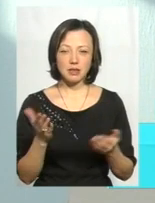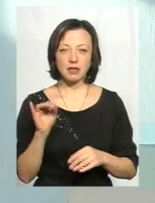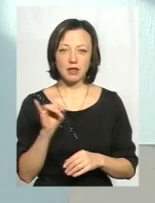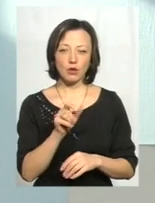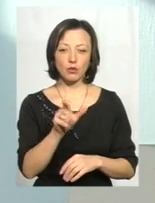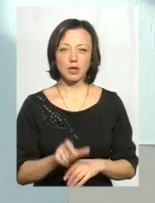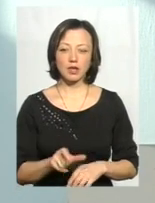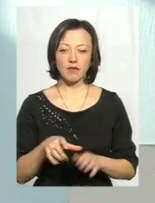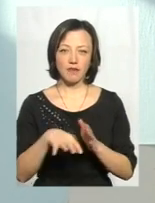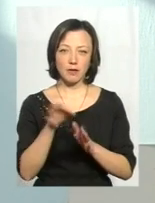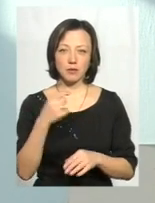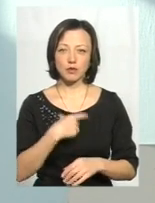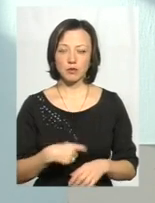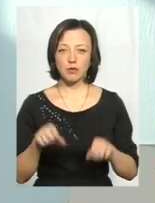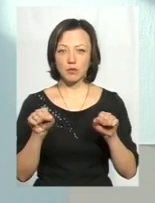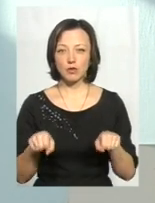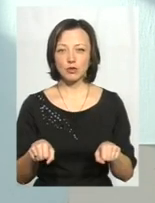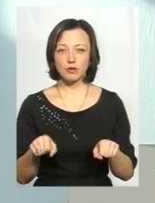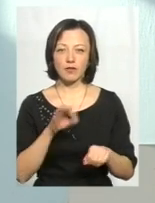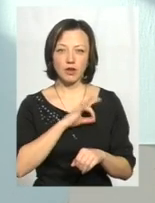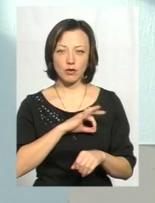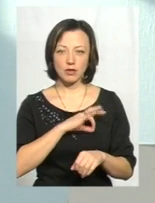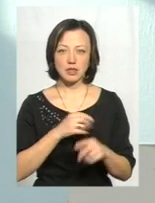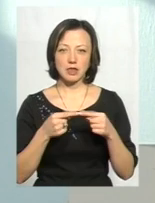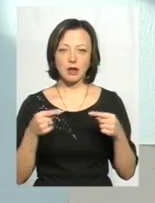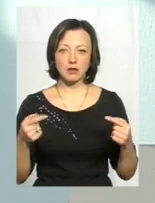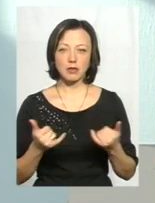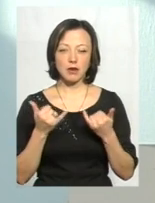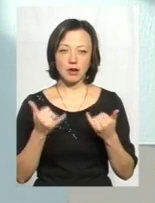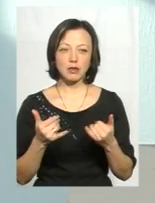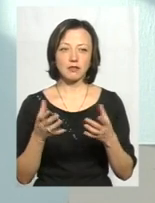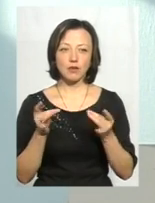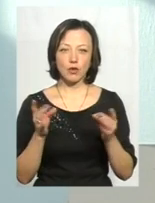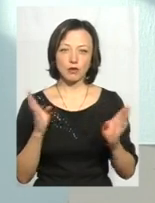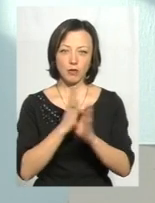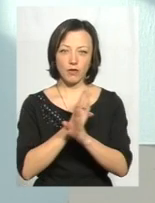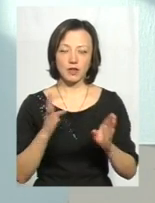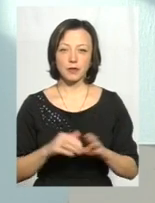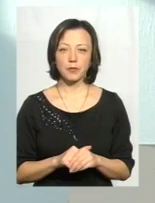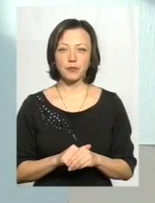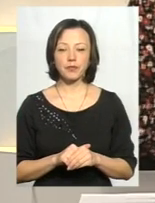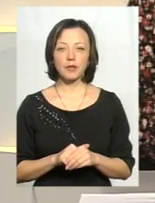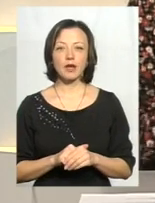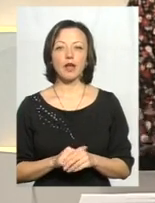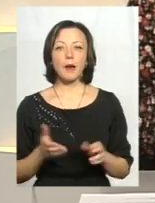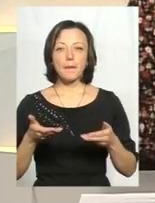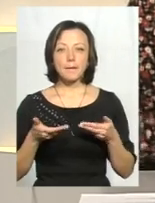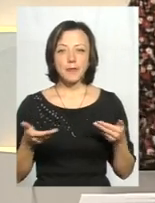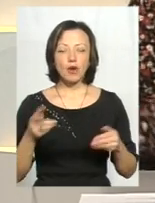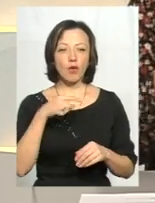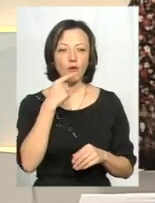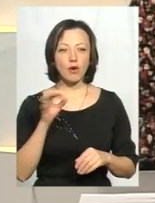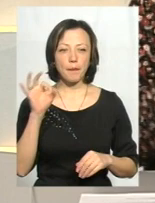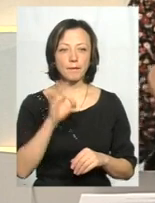вже людина може собі підібрати, який вона може використати такий засіб для зволоження повітря. Тобто ми зараз говоримо про те,